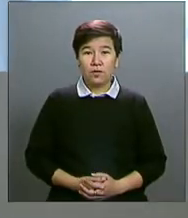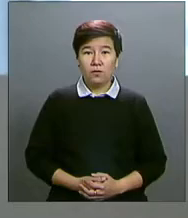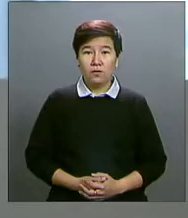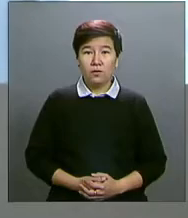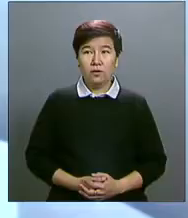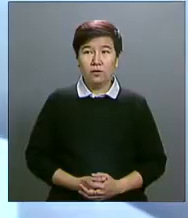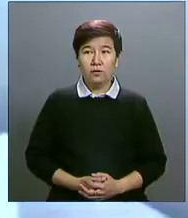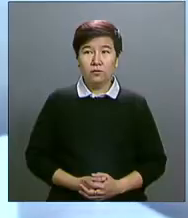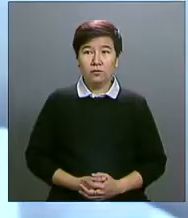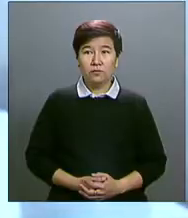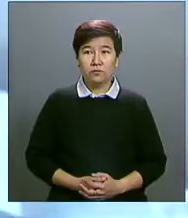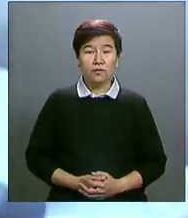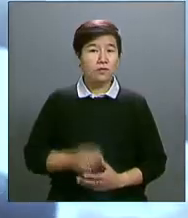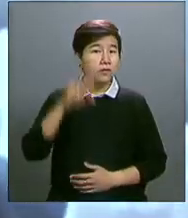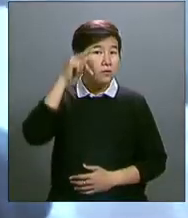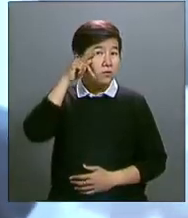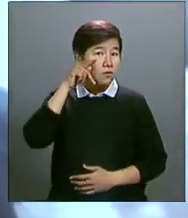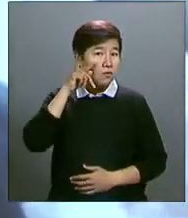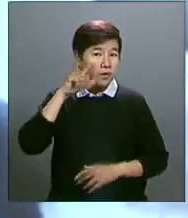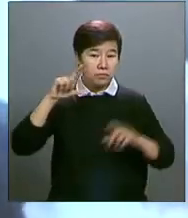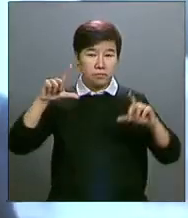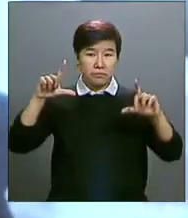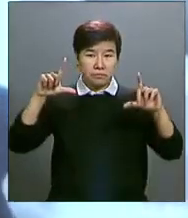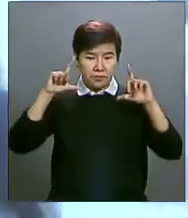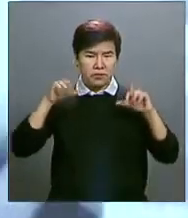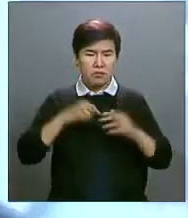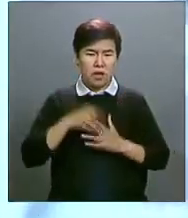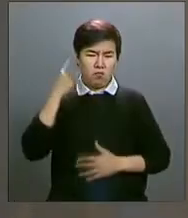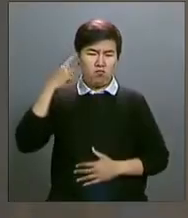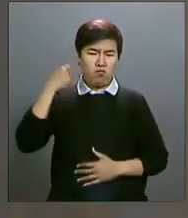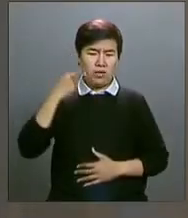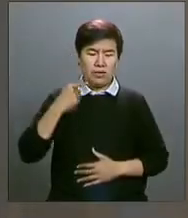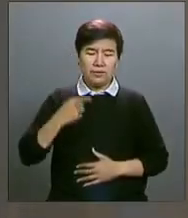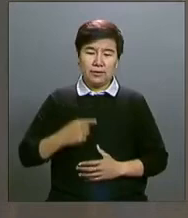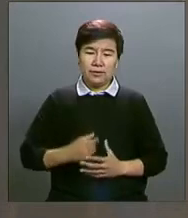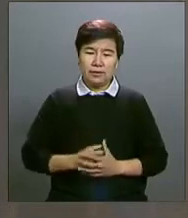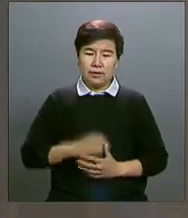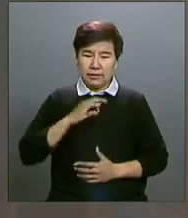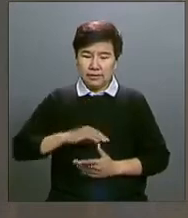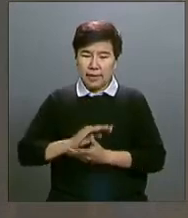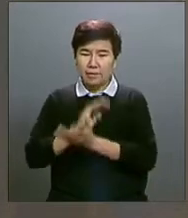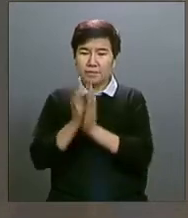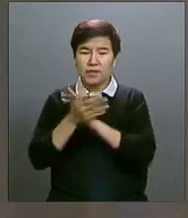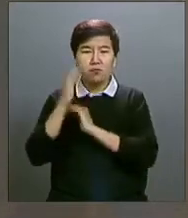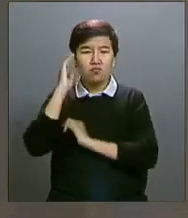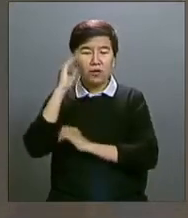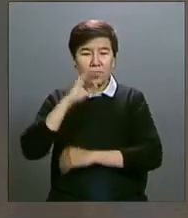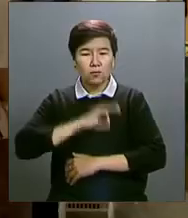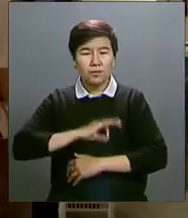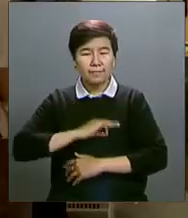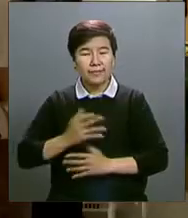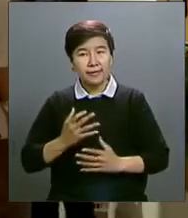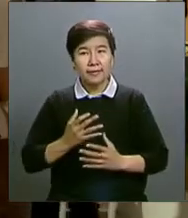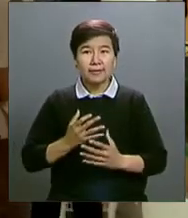อัตลักษณ์ทางเพศของตัวเองเป็นเรื่องละเอียดอ่อนที่จะพูดคุยเปิดเผยในสังคมมุสลิมนำมาสู่การนำเสนอผ่านผลงานภา